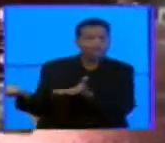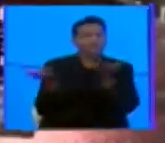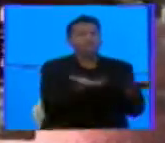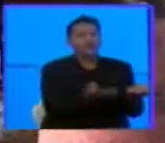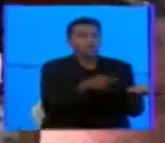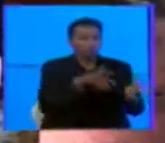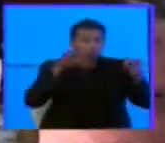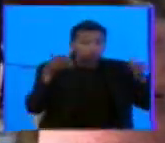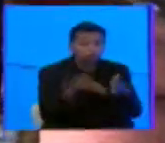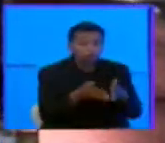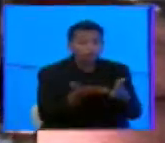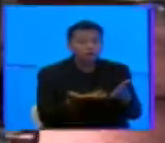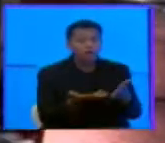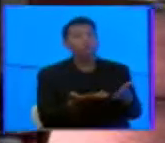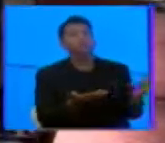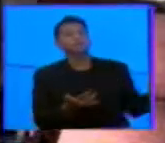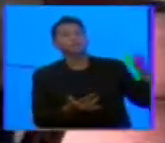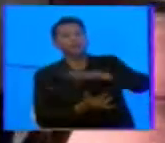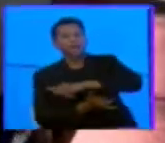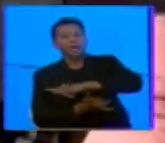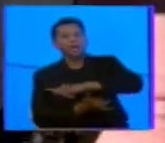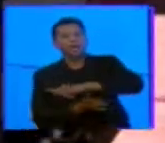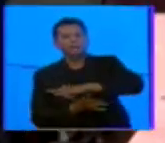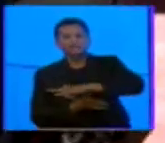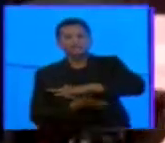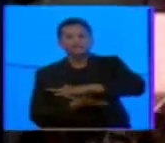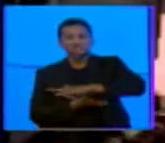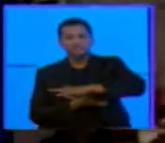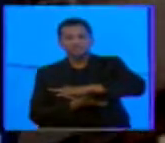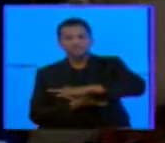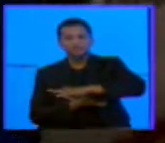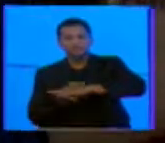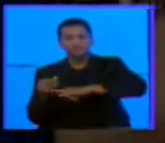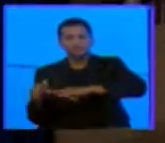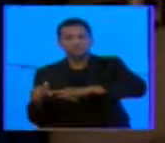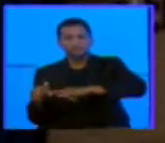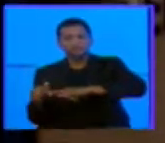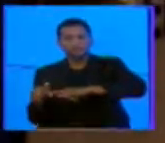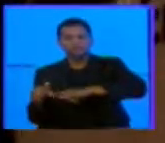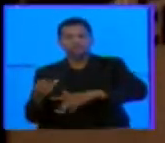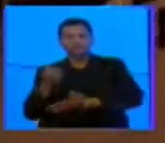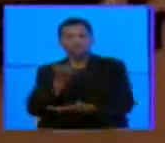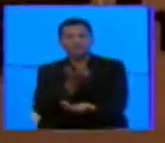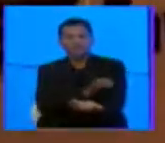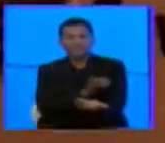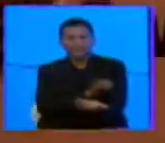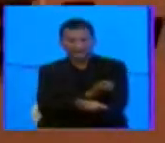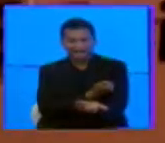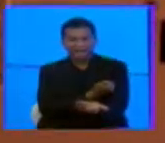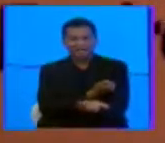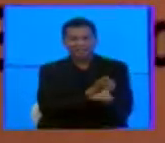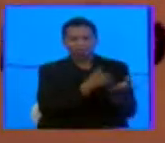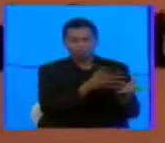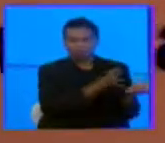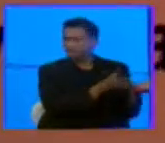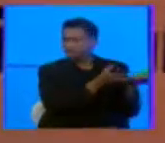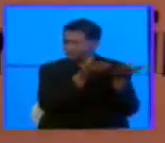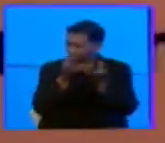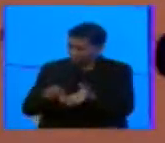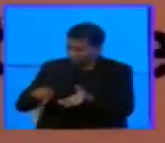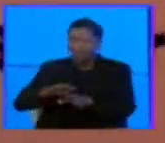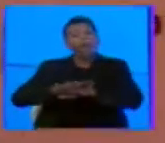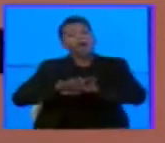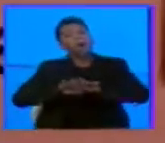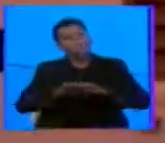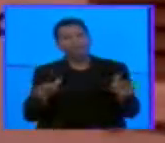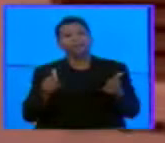sampai ke gudang vaksin dapat terjaga baik termasuk gudang vaksin yang telah disiapkan dengan kapasitas yang